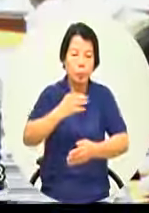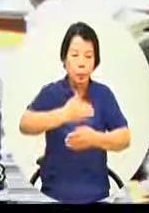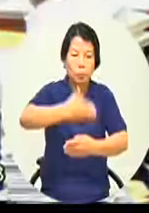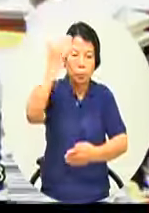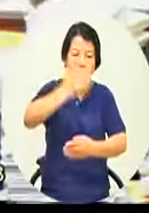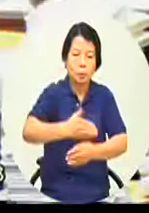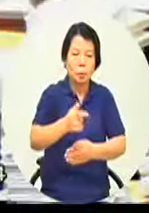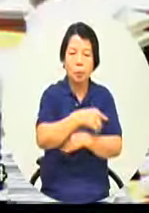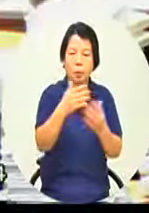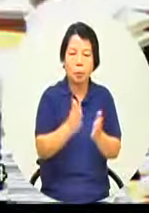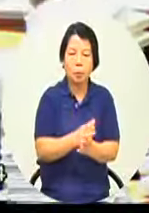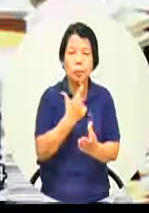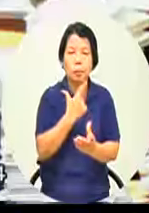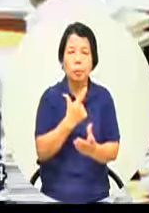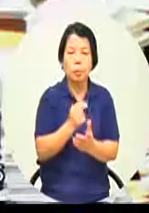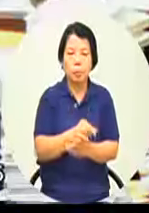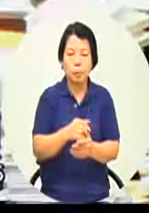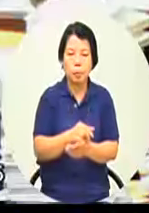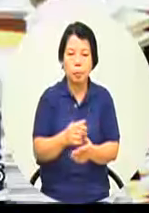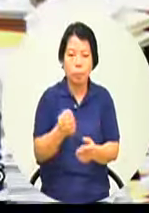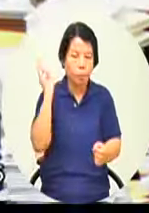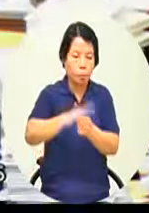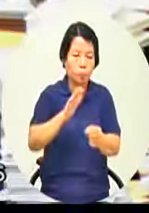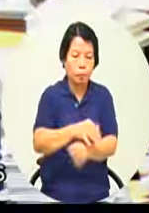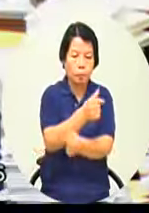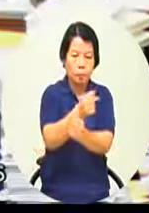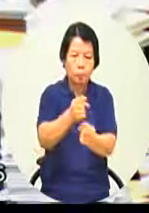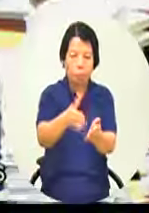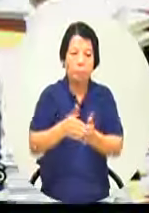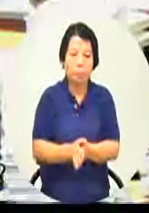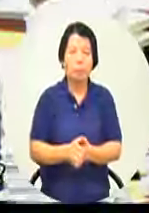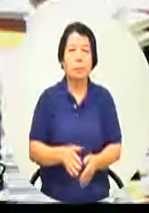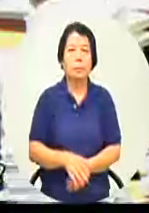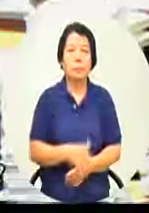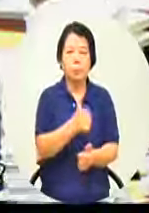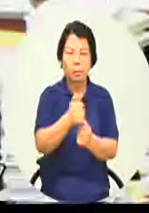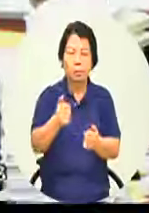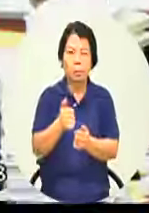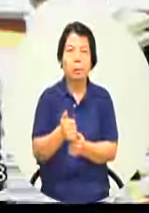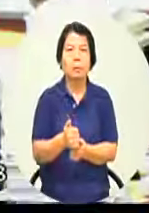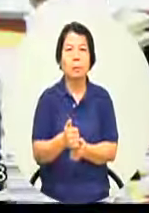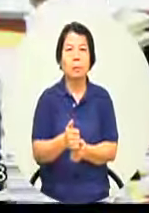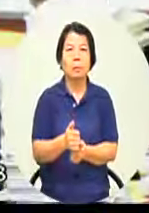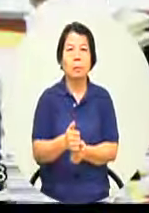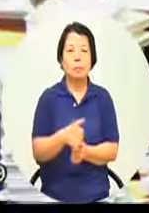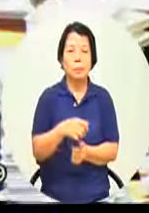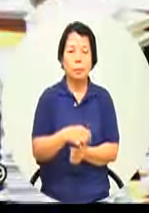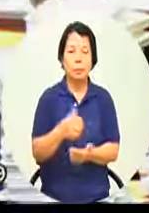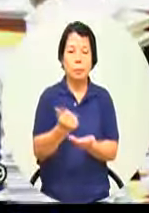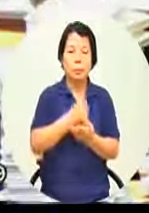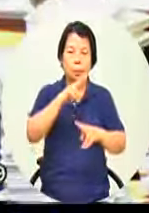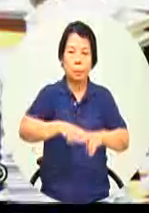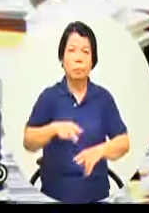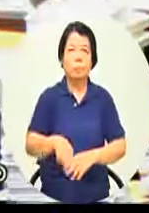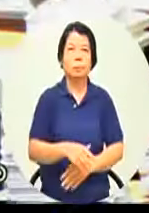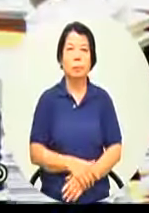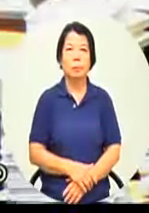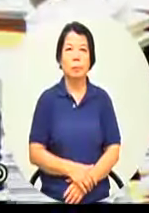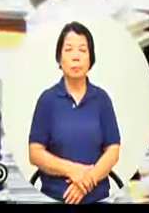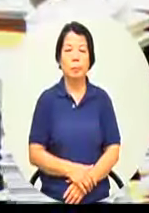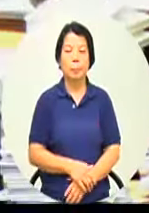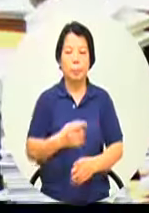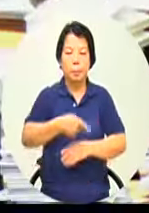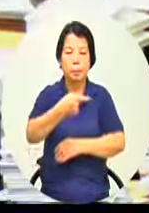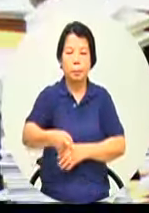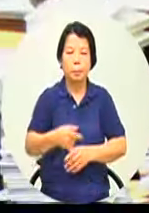是全额补助的部分，这样好不好？ 争取，我们争取全额。 好，谢谢局长。局长请坐。好，那接下来我来关心下个议题